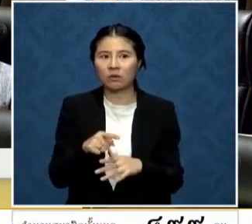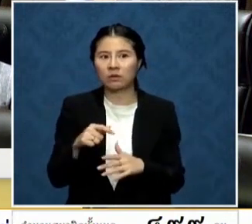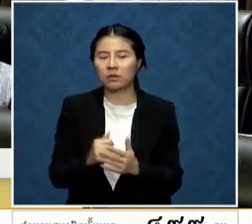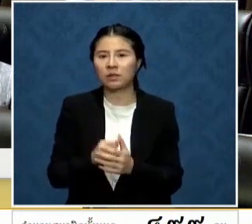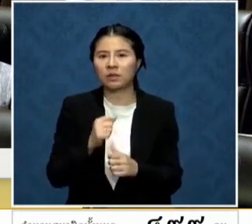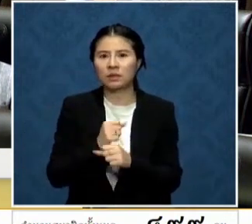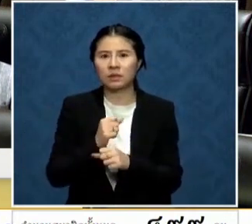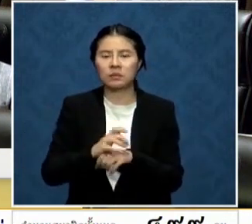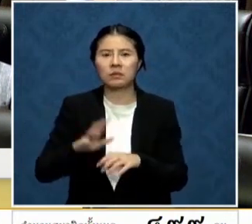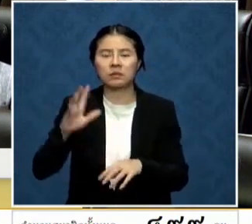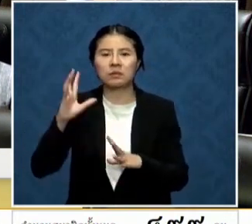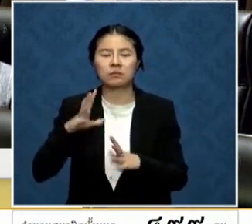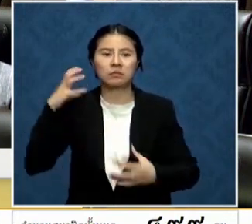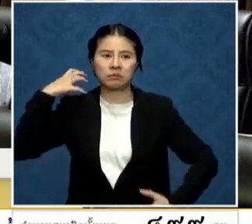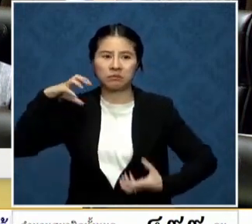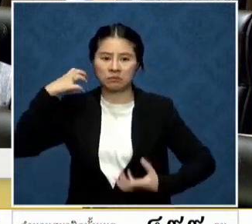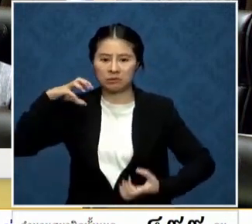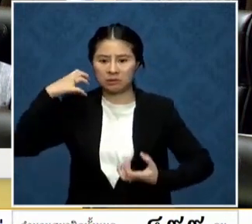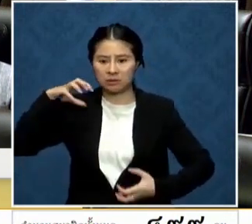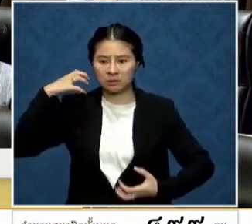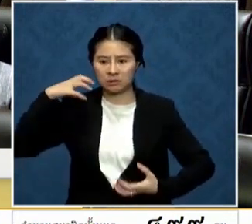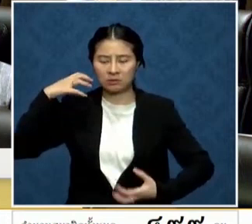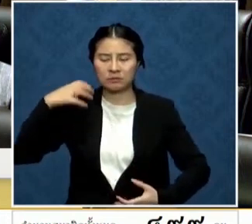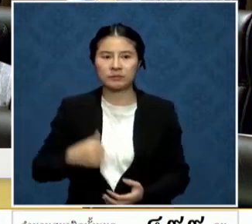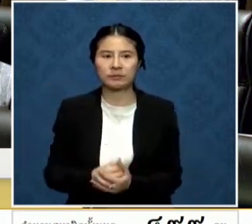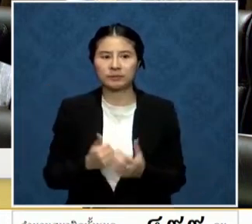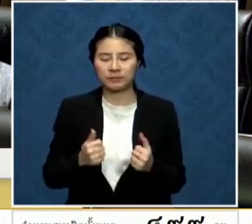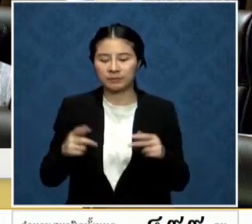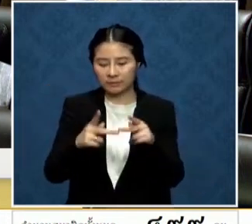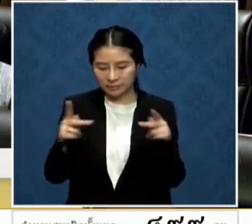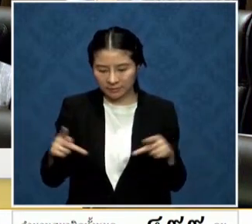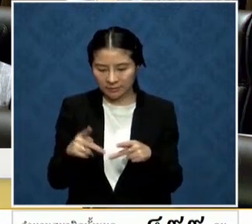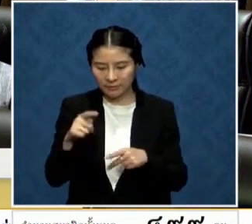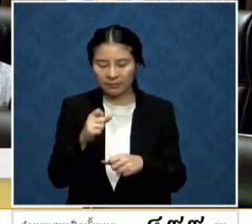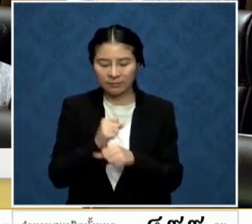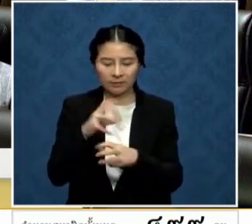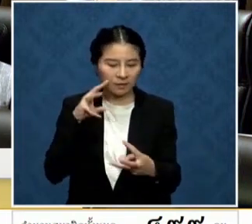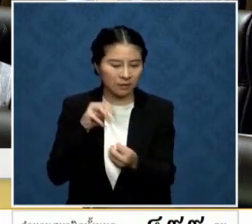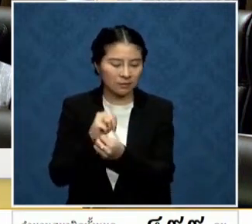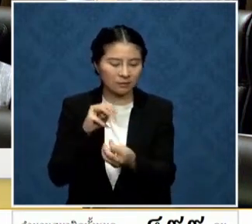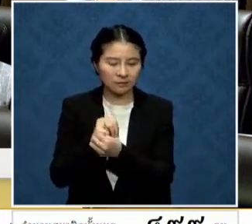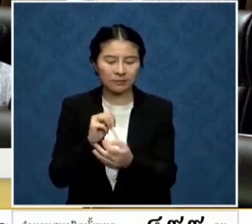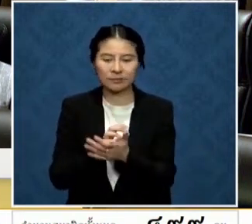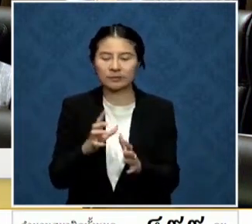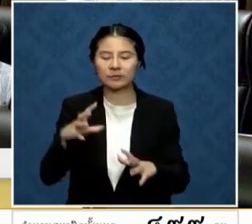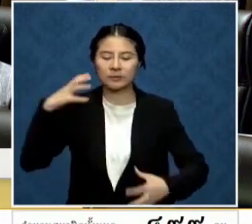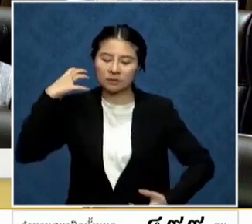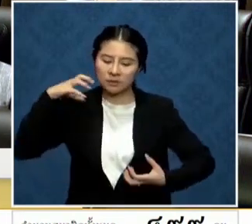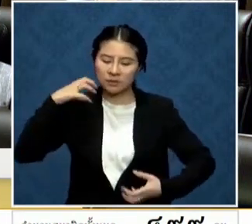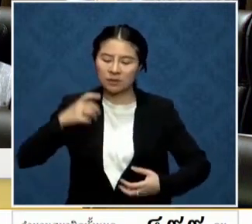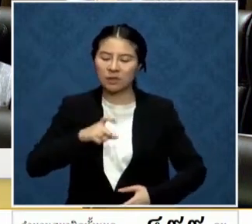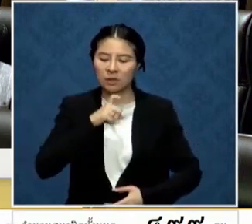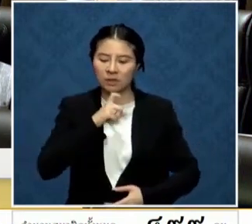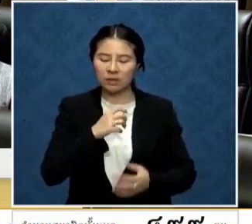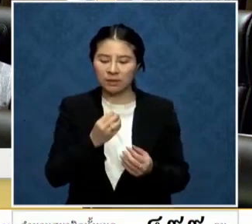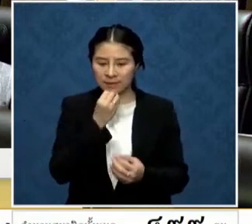แบบหลวมๆเพื่อให้เกิดคล้ายๆแบบสวนนกแต่นี่คือสวนลิงมีพื้นที่ที่เหมาะสมมีอานาบริเวณให้ลิงอยู่มีการให้อาหาร